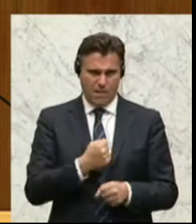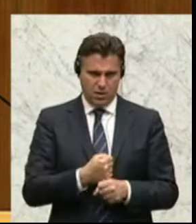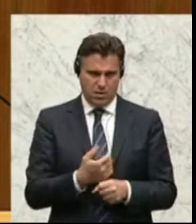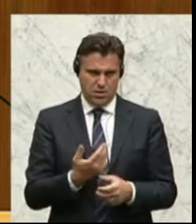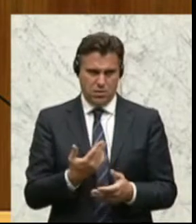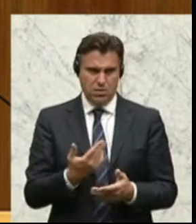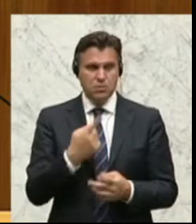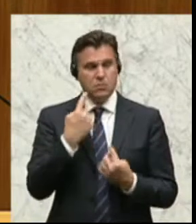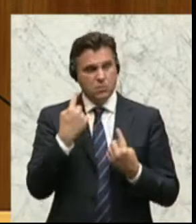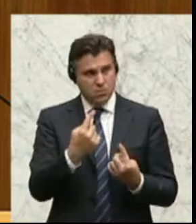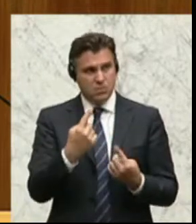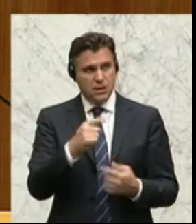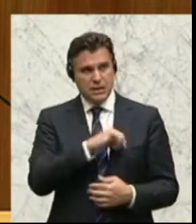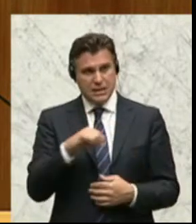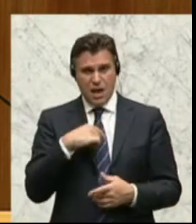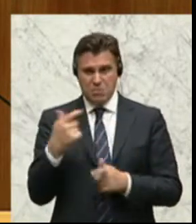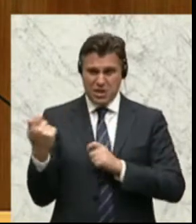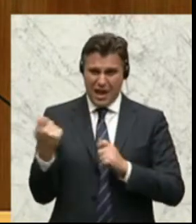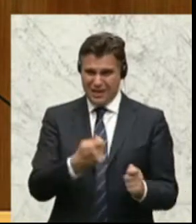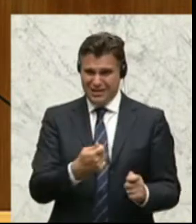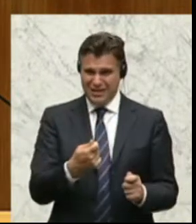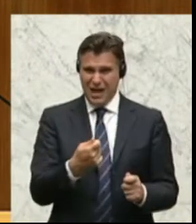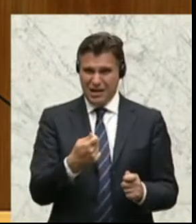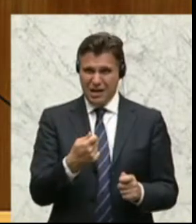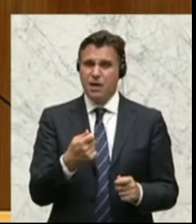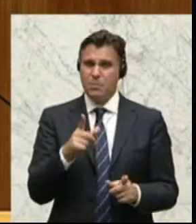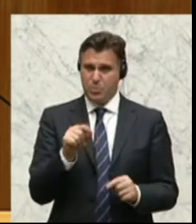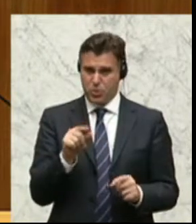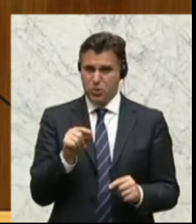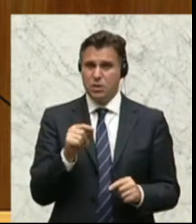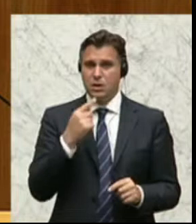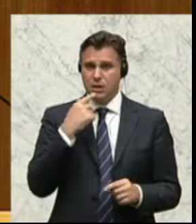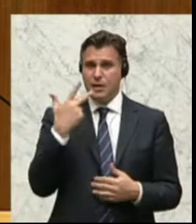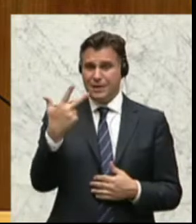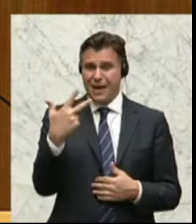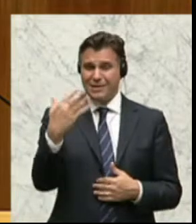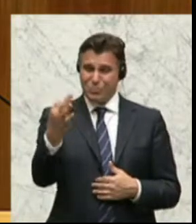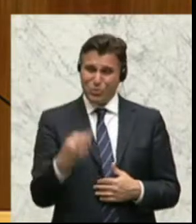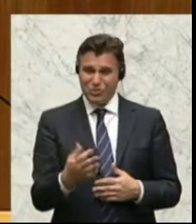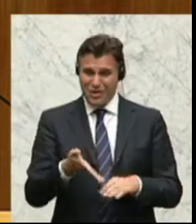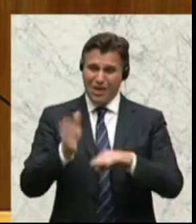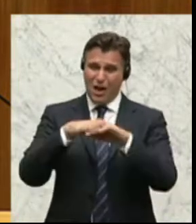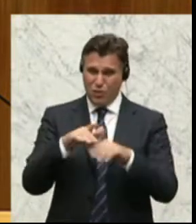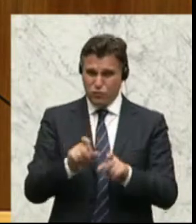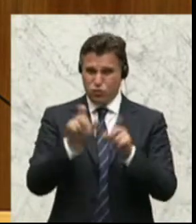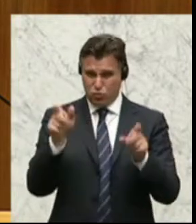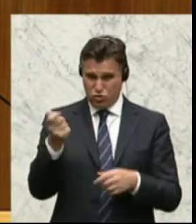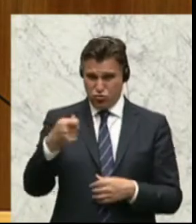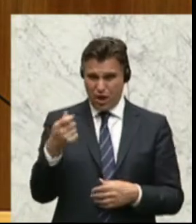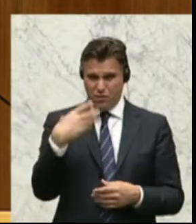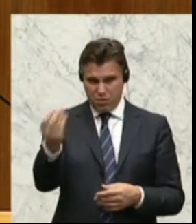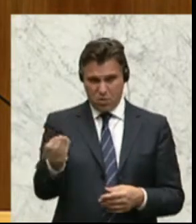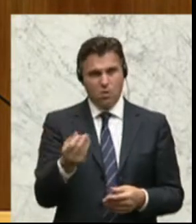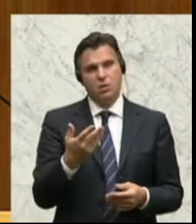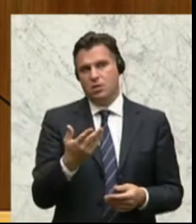Selbstanzeigen mit bis zu 30% auf die Abgabenschuld sanktioniert werden sollen, Das kriminalisiert endgültig jeden